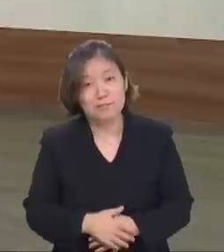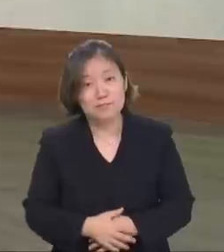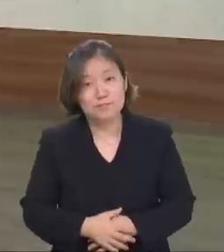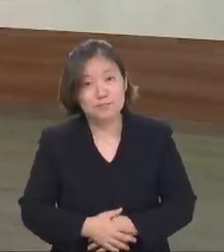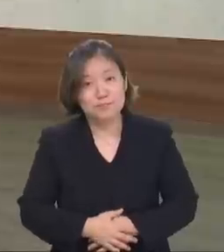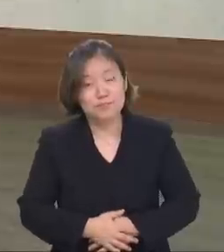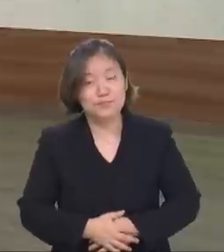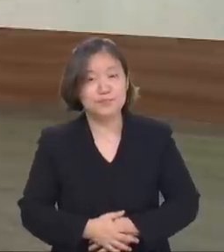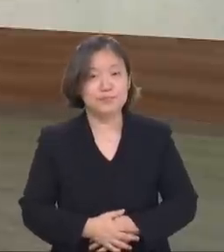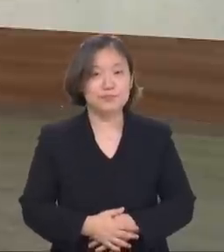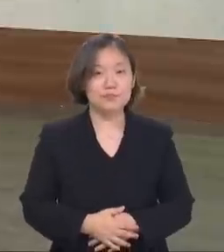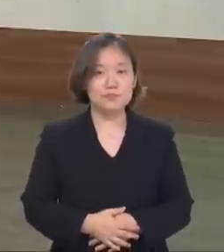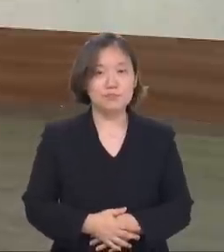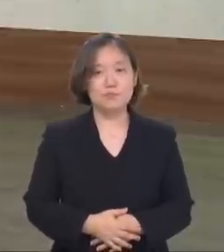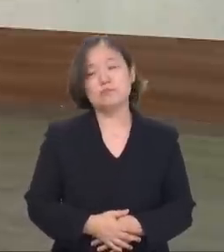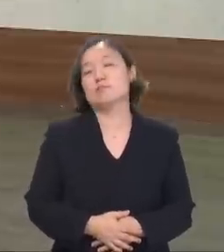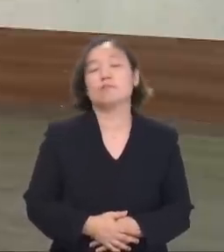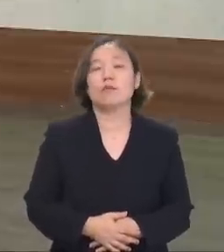라고 하면서